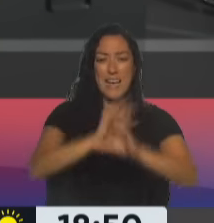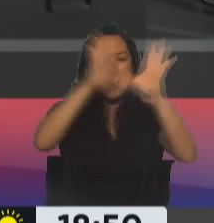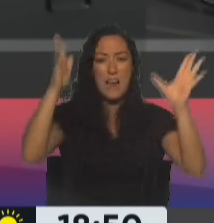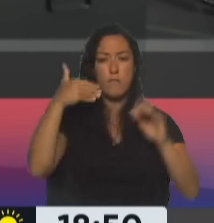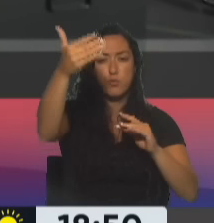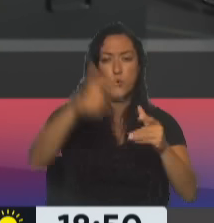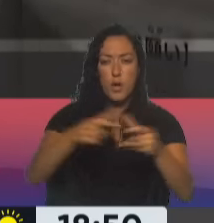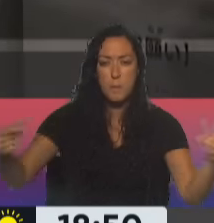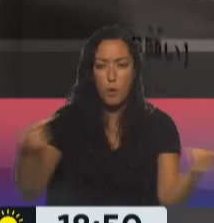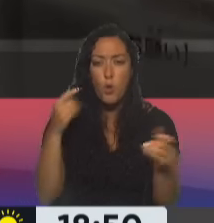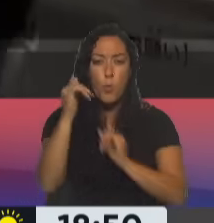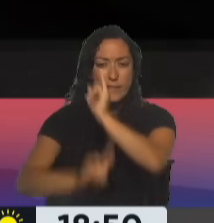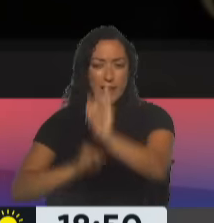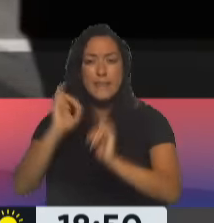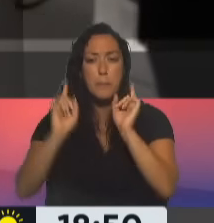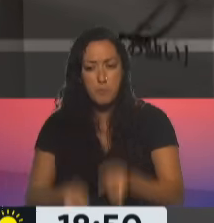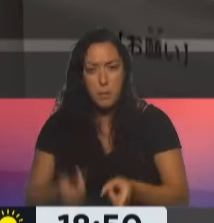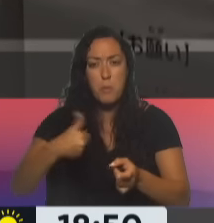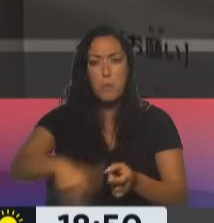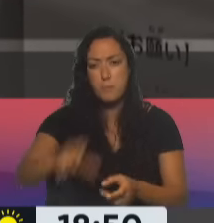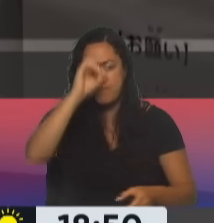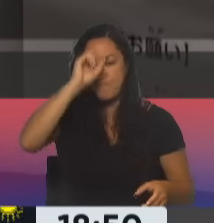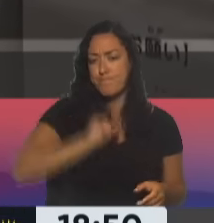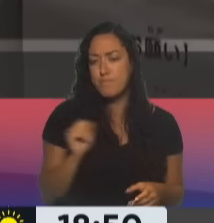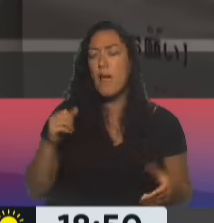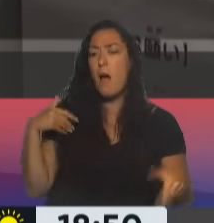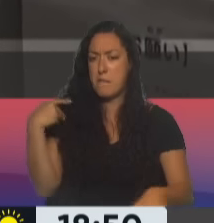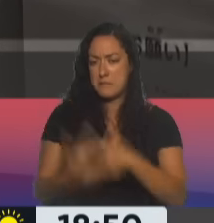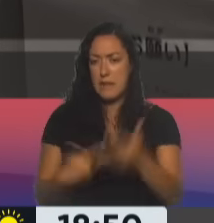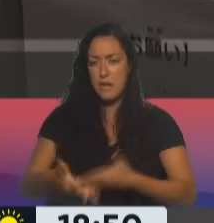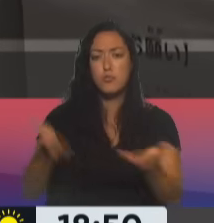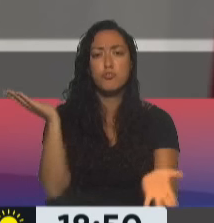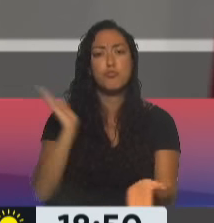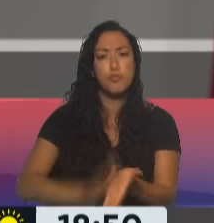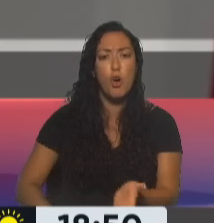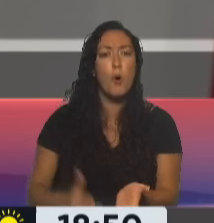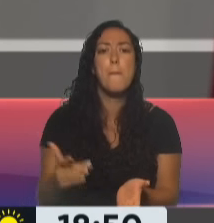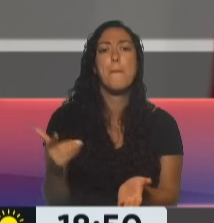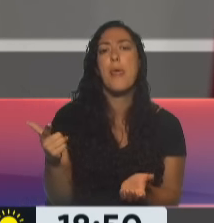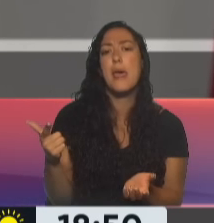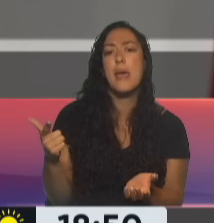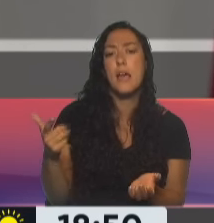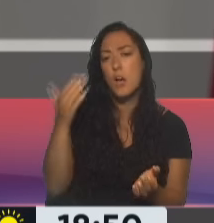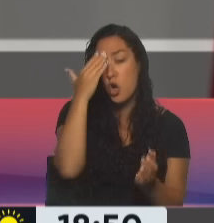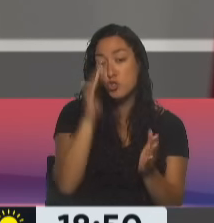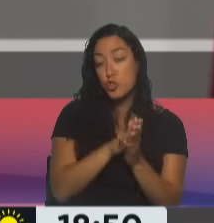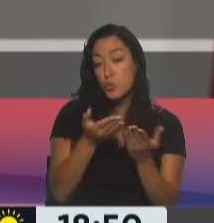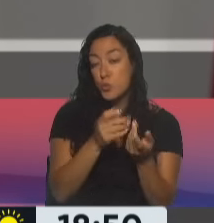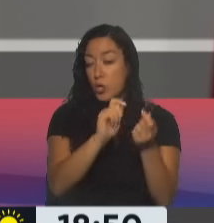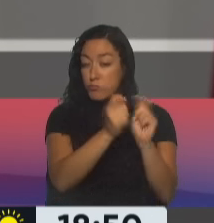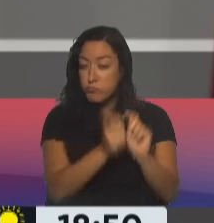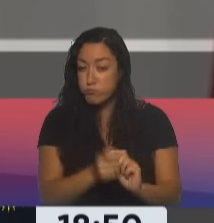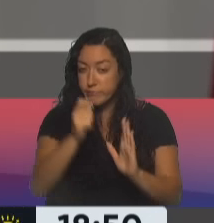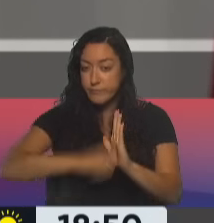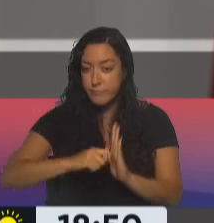をしっかりと見据えながら憲法改正に向けた挑戦も進めてまいります。未来